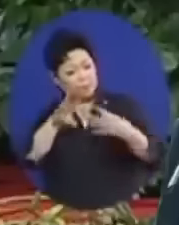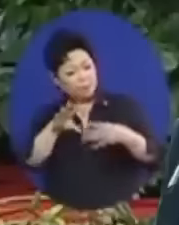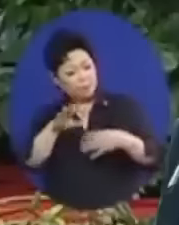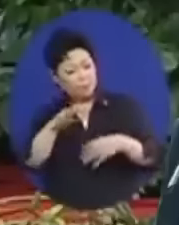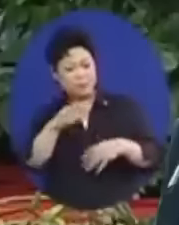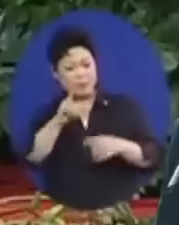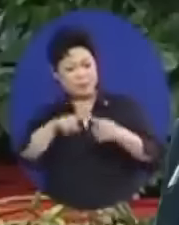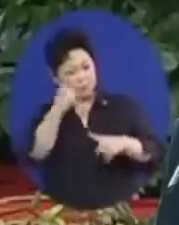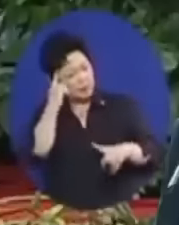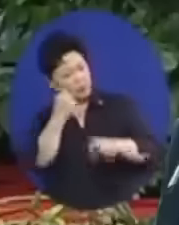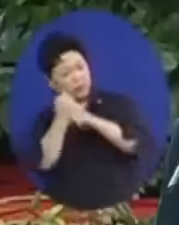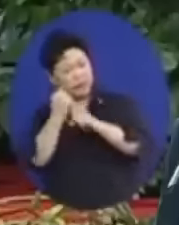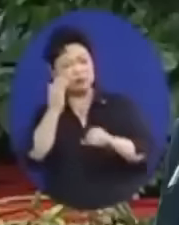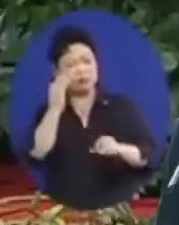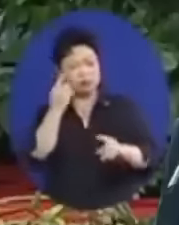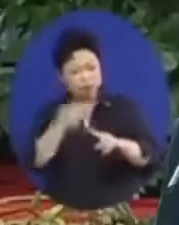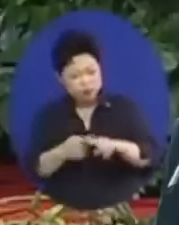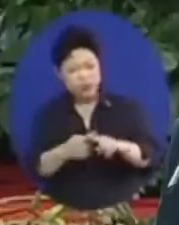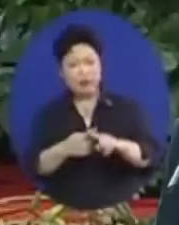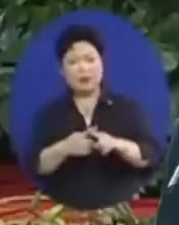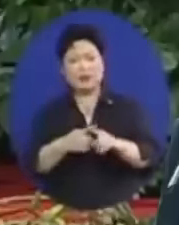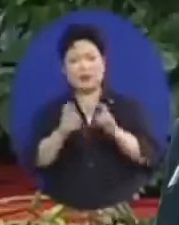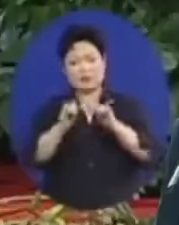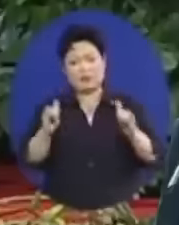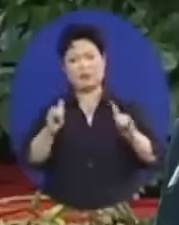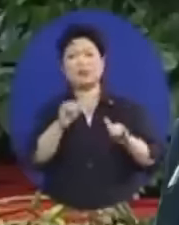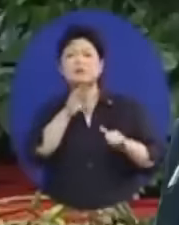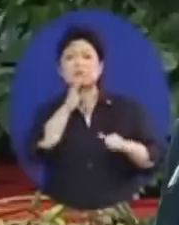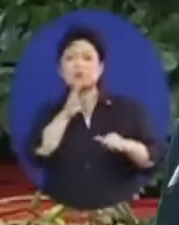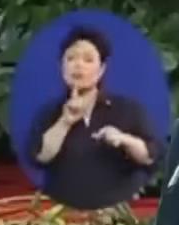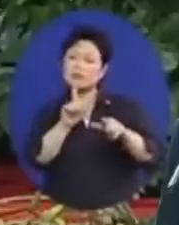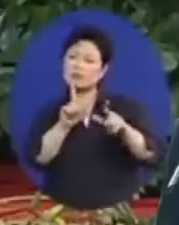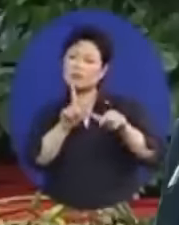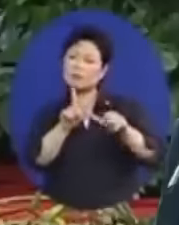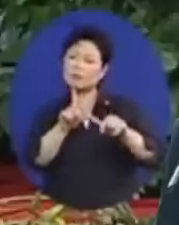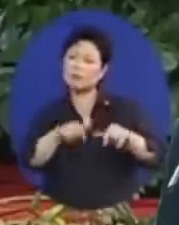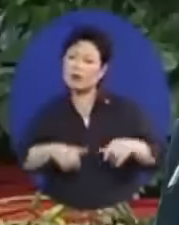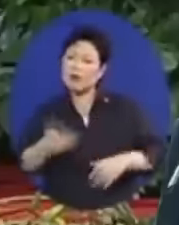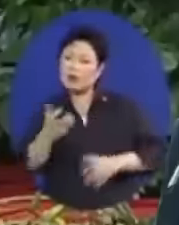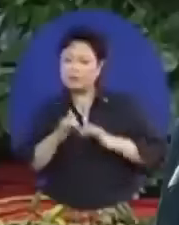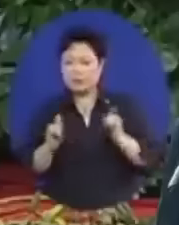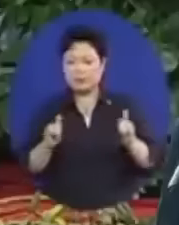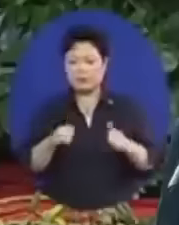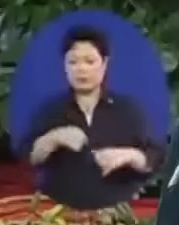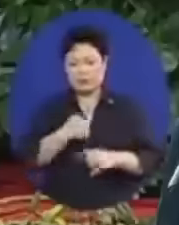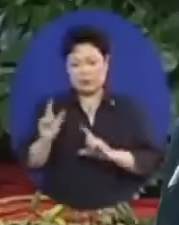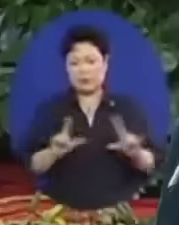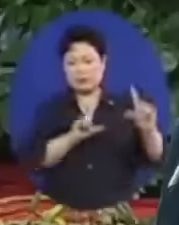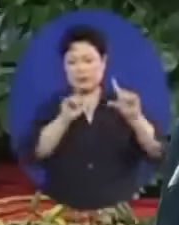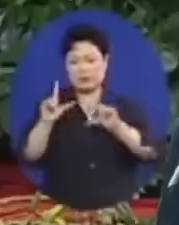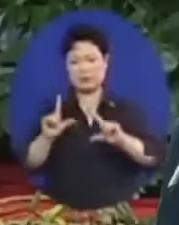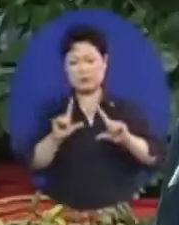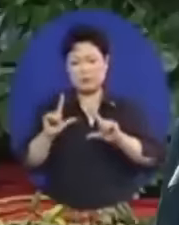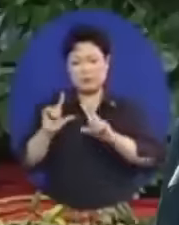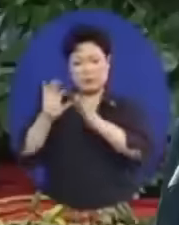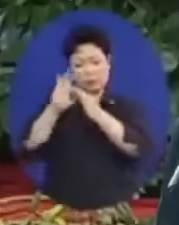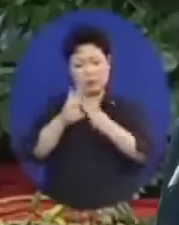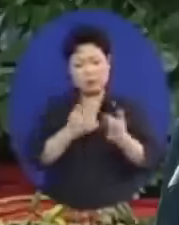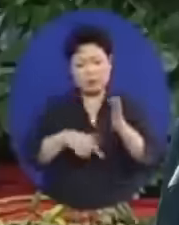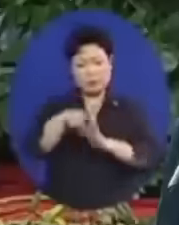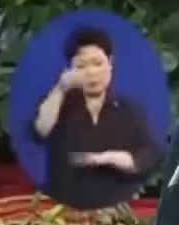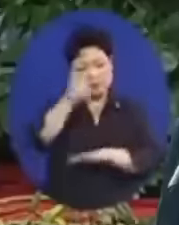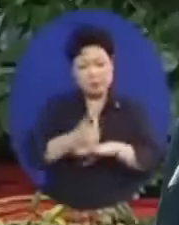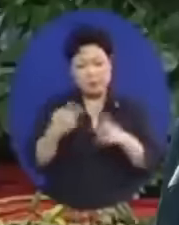그러한 연구를 하는 중에 그는 인생의 중반을 넘긴 대다수의 환자들은 자신의 삶을 지탱시키기 위하여